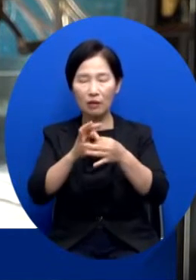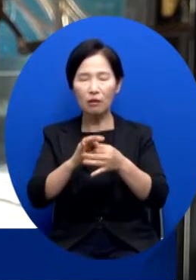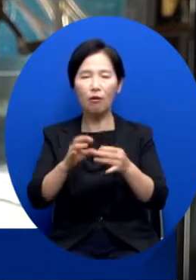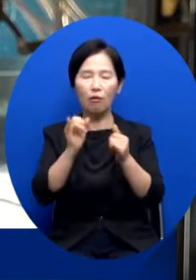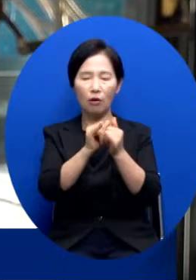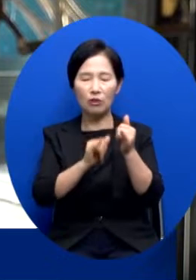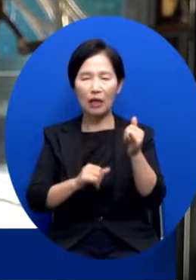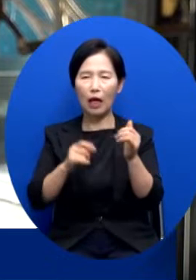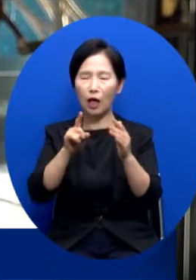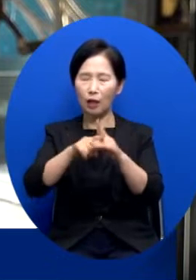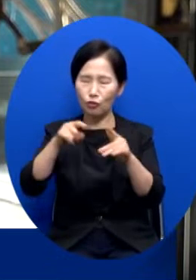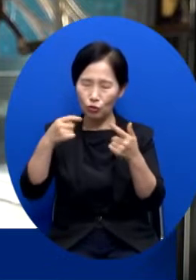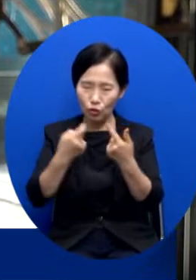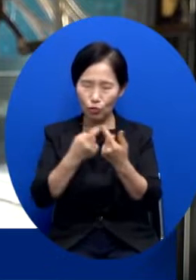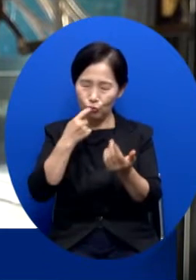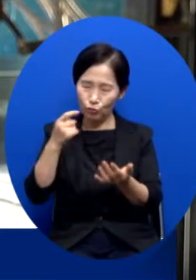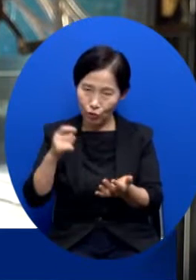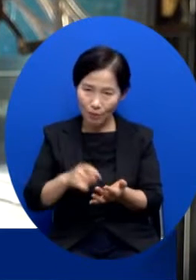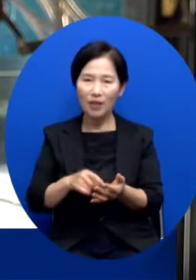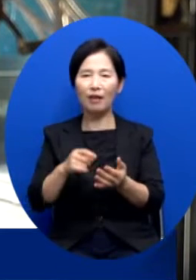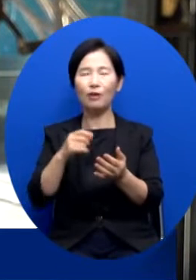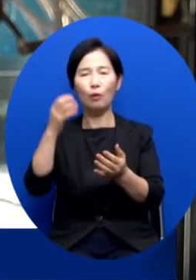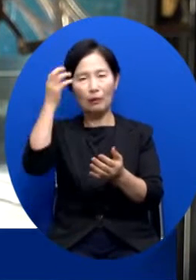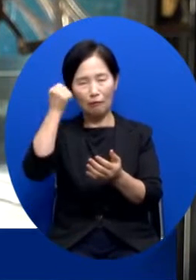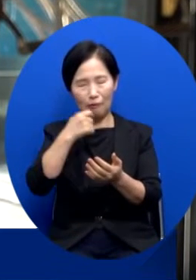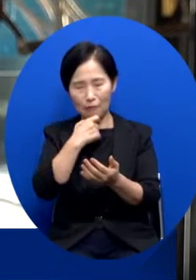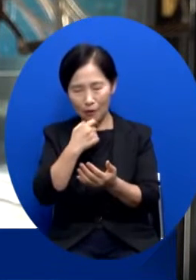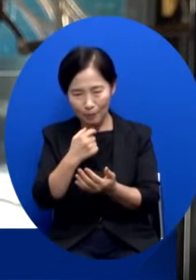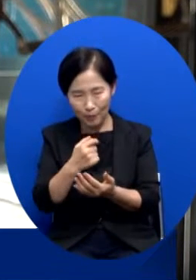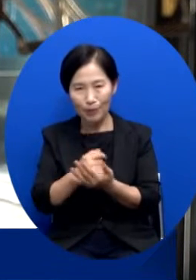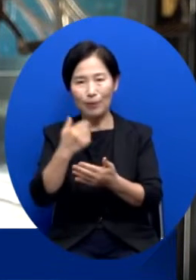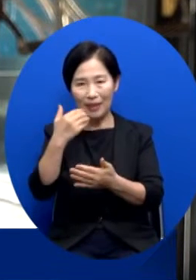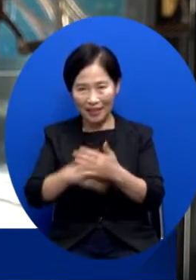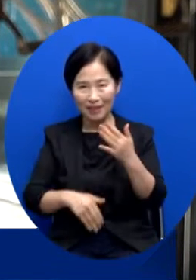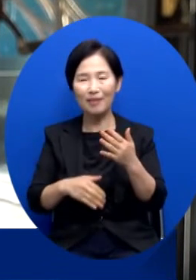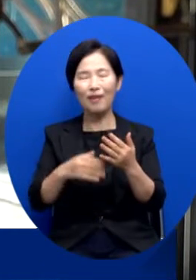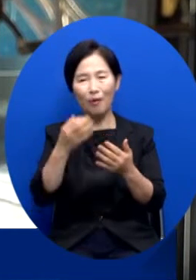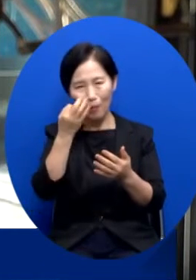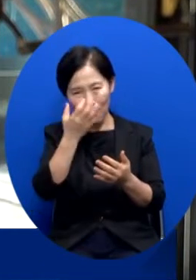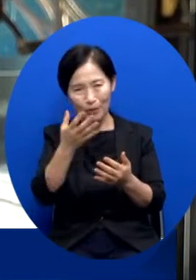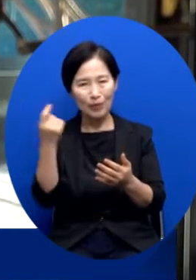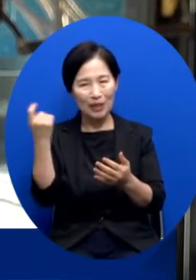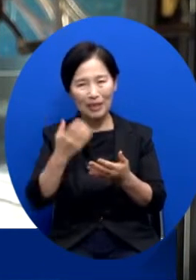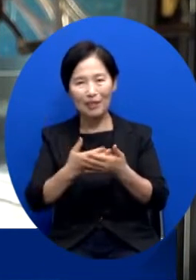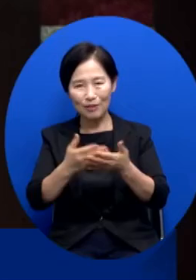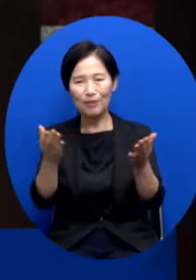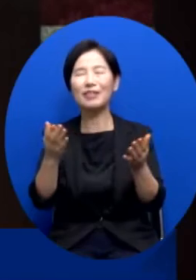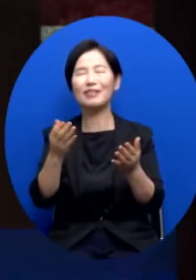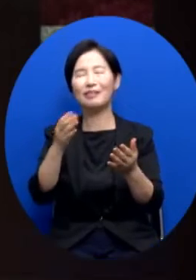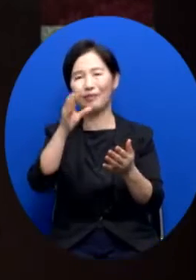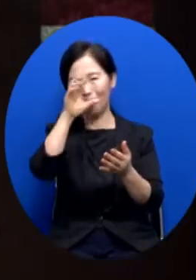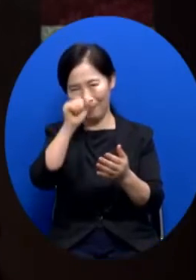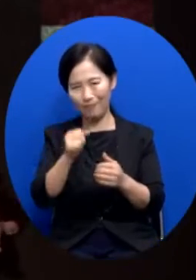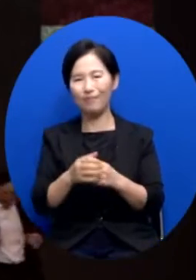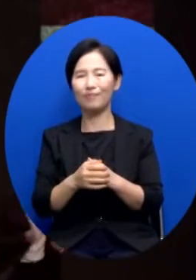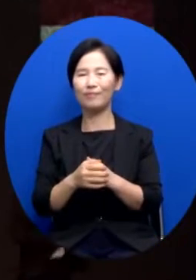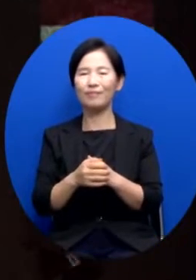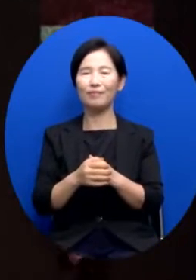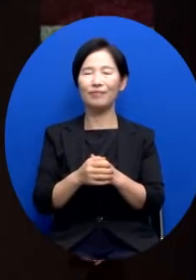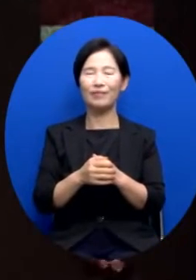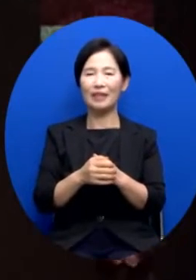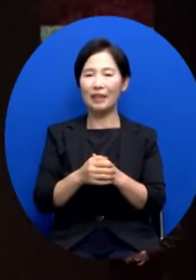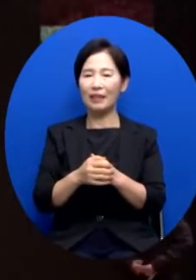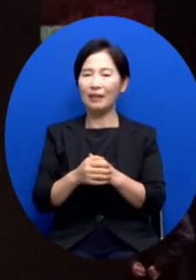쉽게 알려줄 수 있는 그리고 기억에 남게 보여줄 수 있는 들려줄 수 있는 그런 작품입니다. 뮤지컬